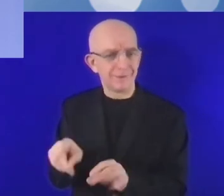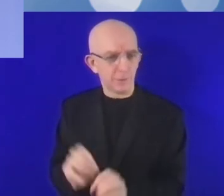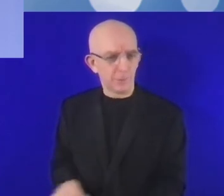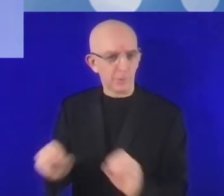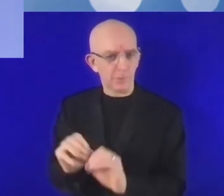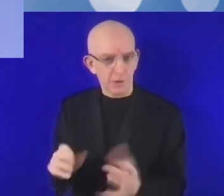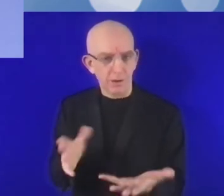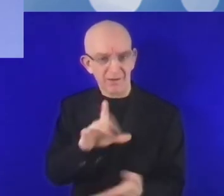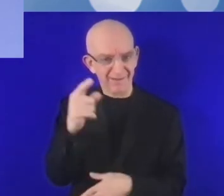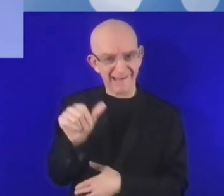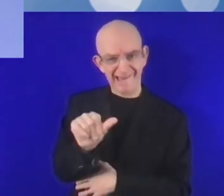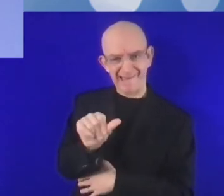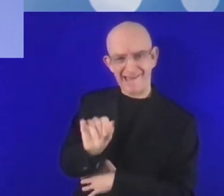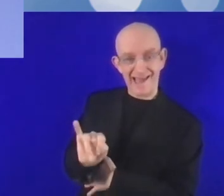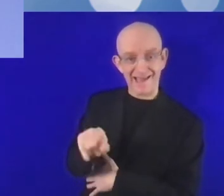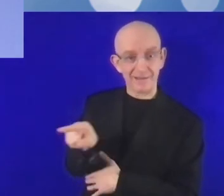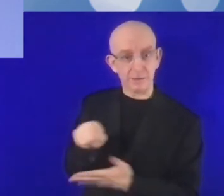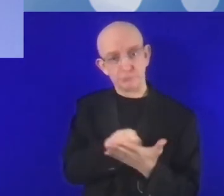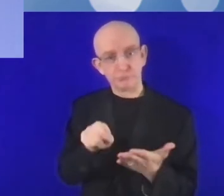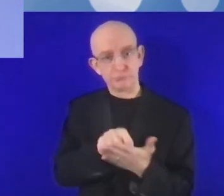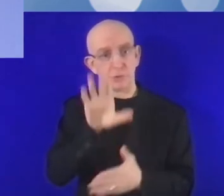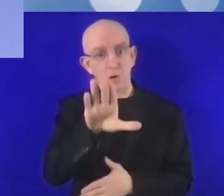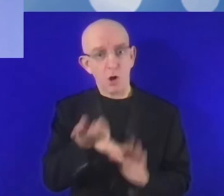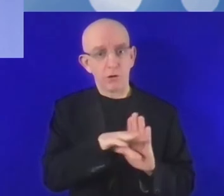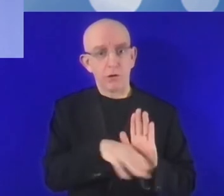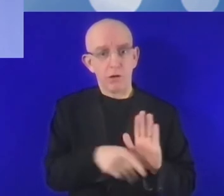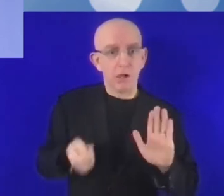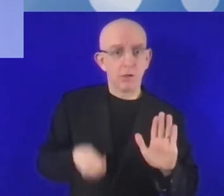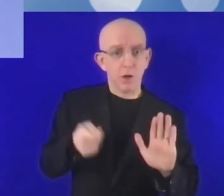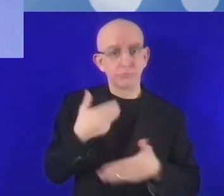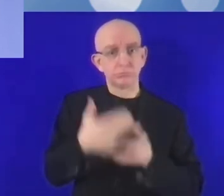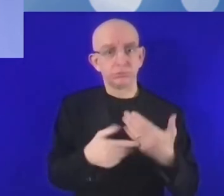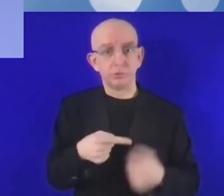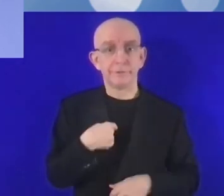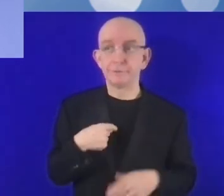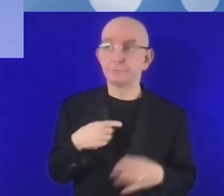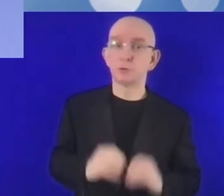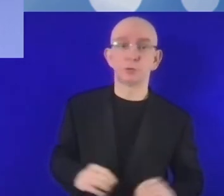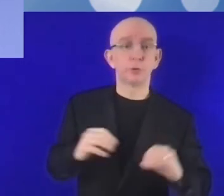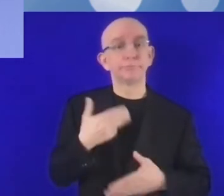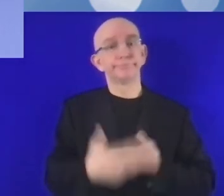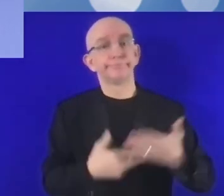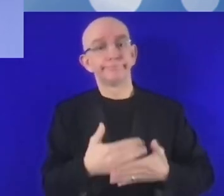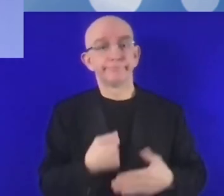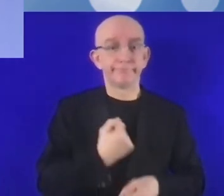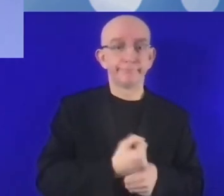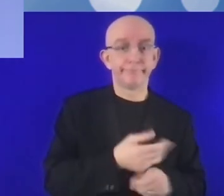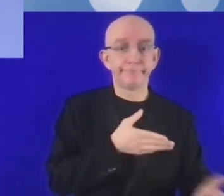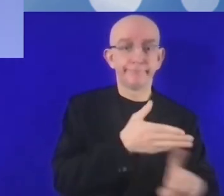de telles compétences de choix. L'intelligence artificielle qui nous